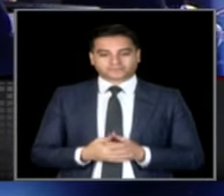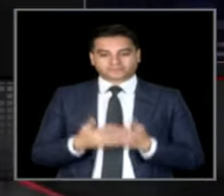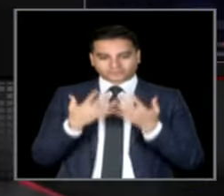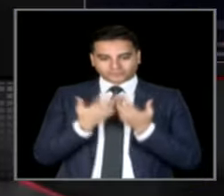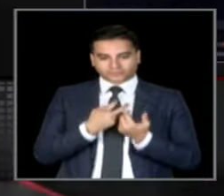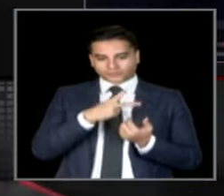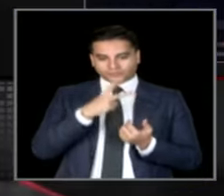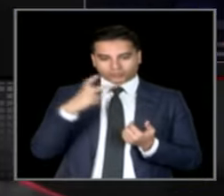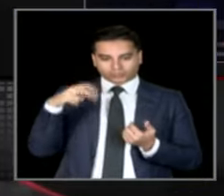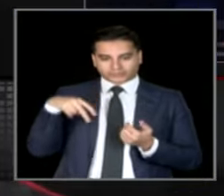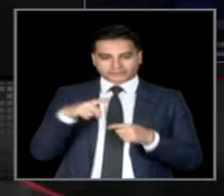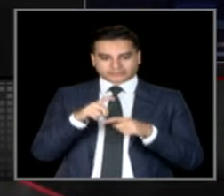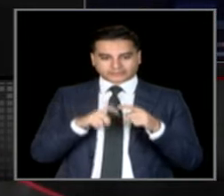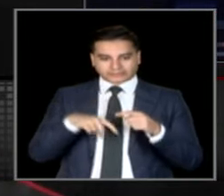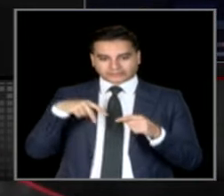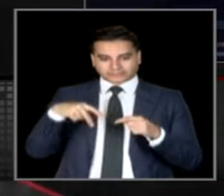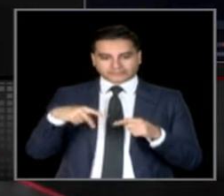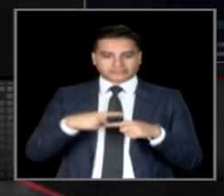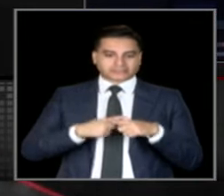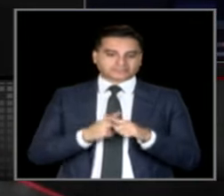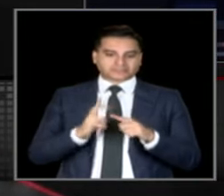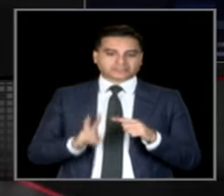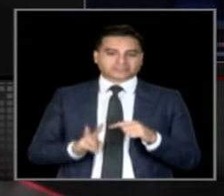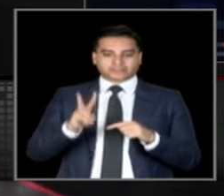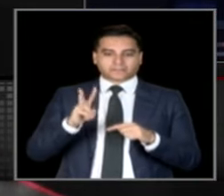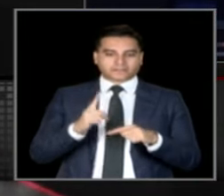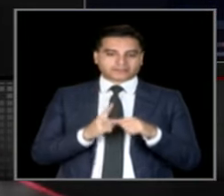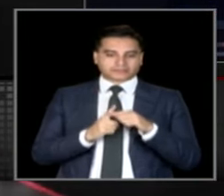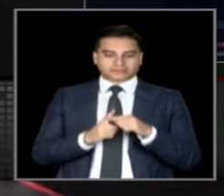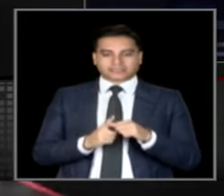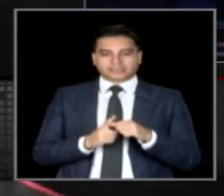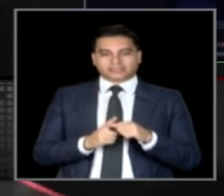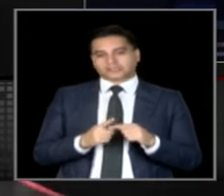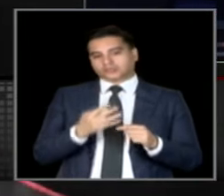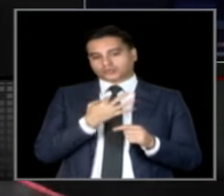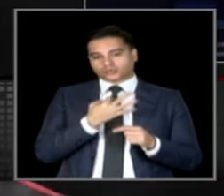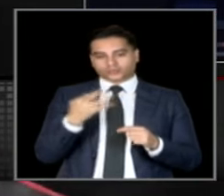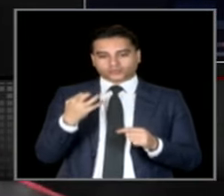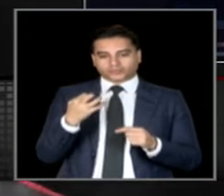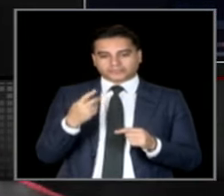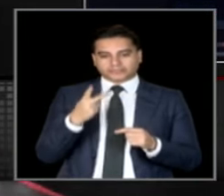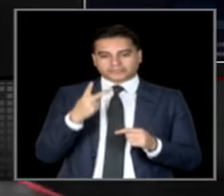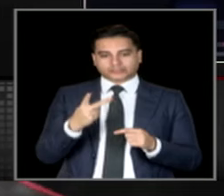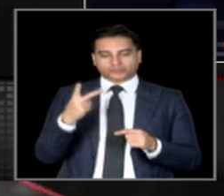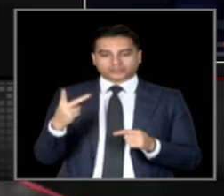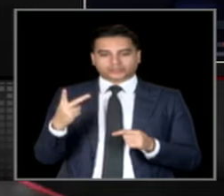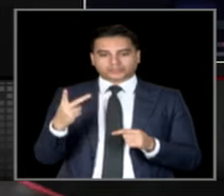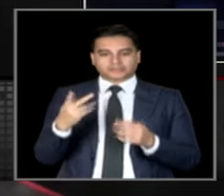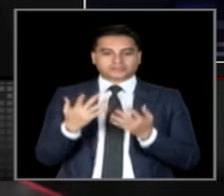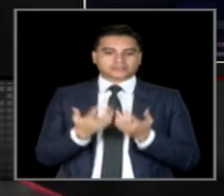حل المسألة الآتية: 208 على 8 في 7